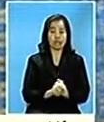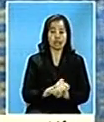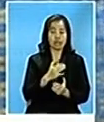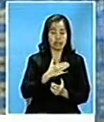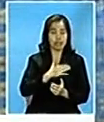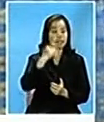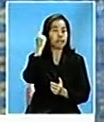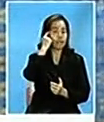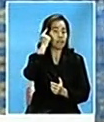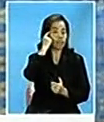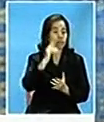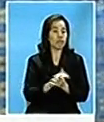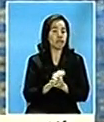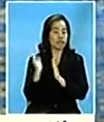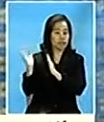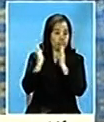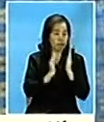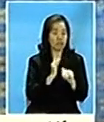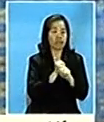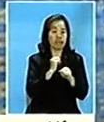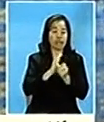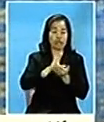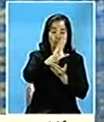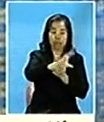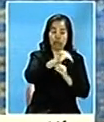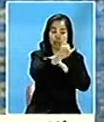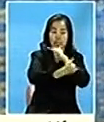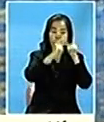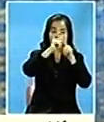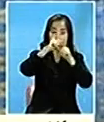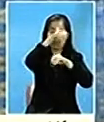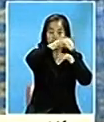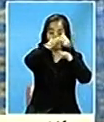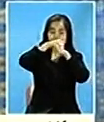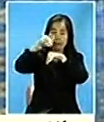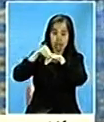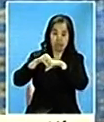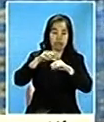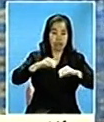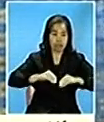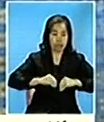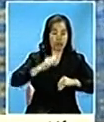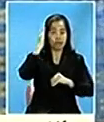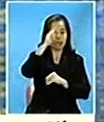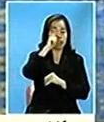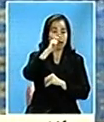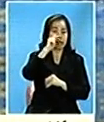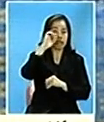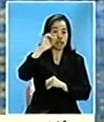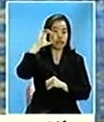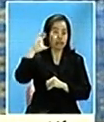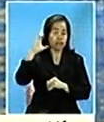ราก็จะไปดำเนินการลงทุนในประเทศเพื่อนบ้านเพื่อรองรับ AEC ที่จะเกิดขึ้นอีก